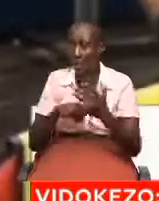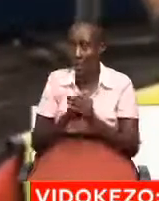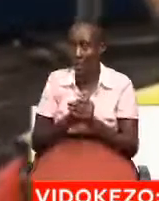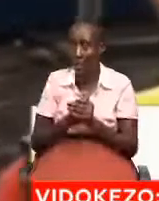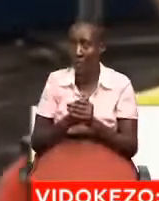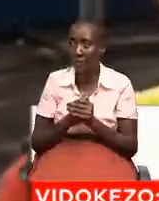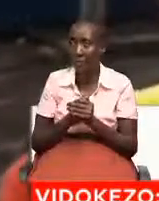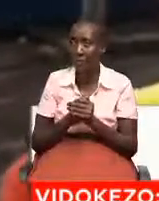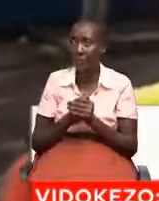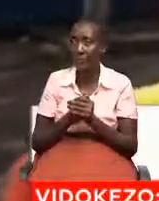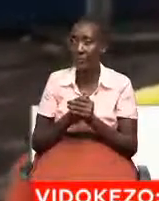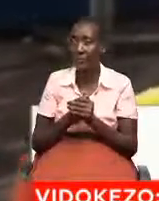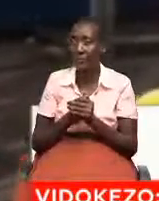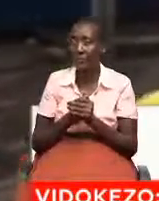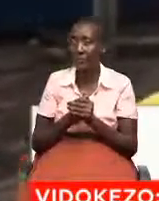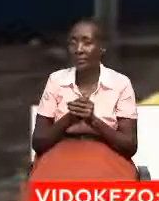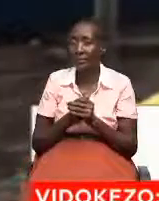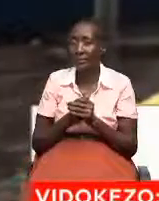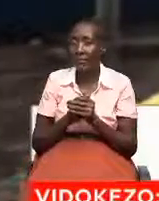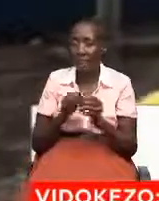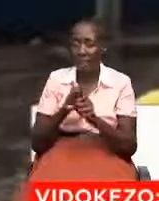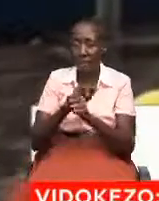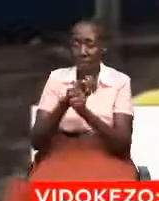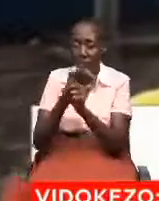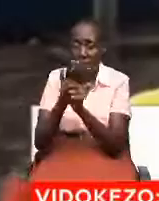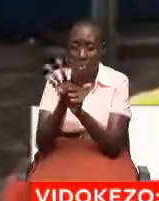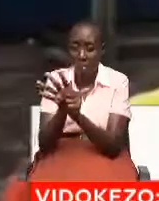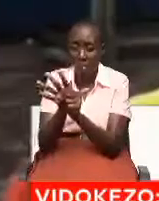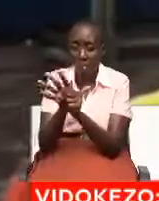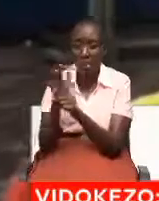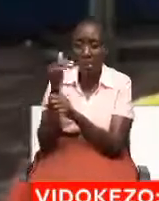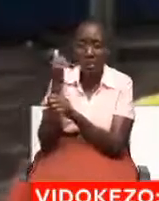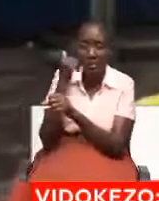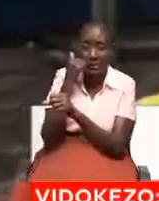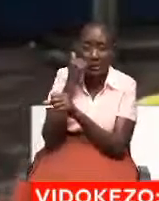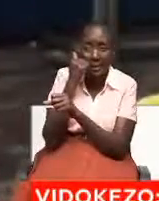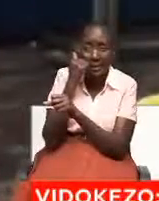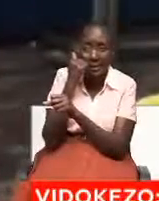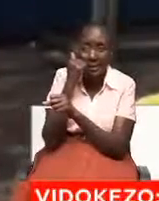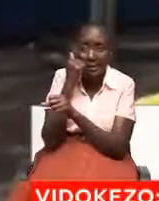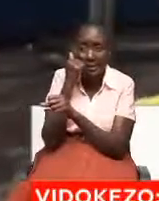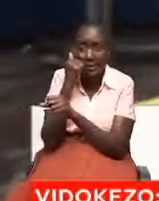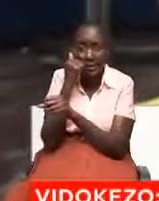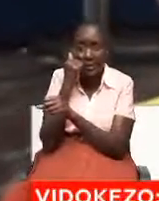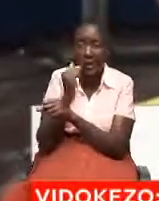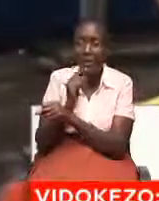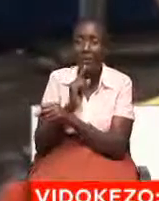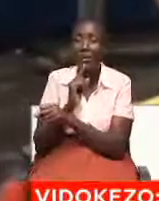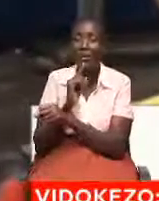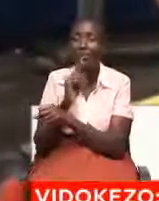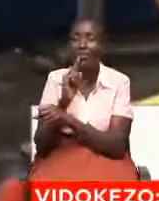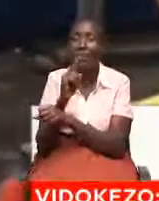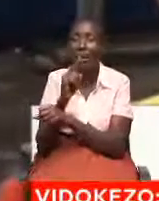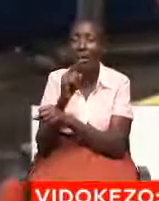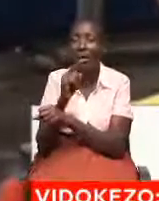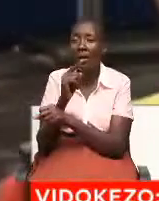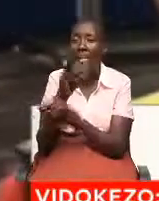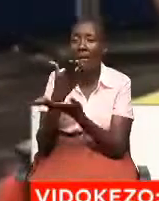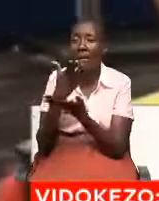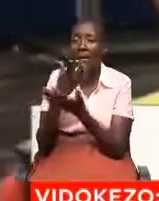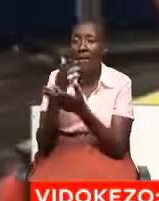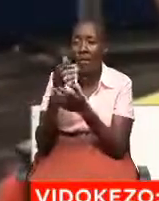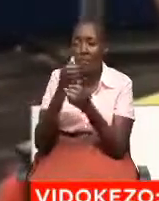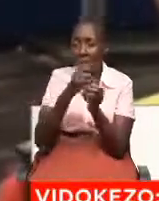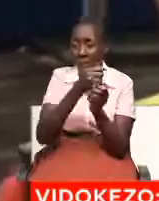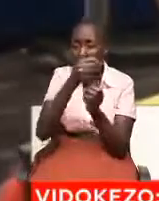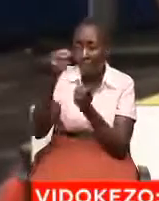of the coronavirus, we are going to ensure that we have fumigated our town